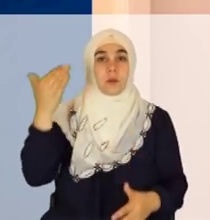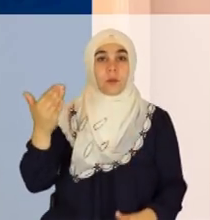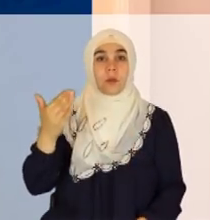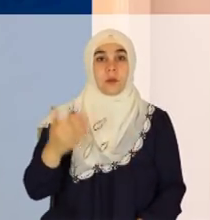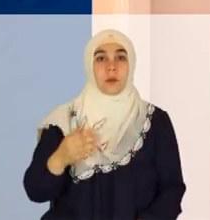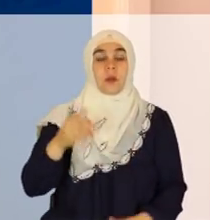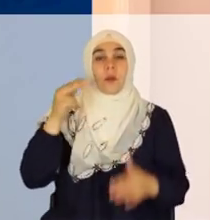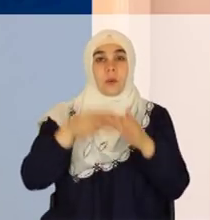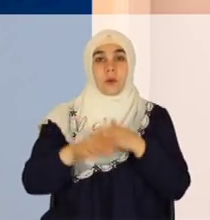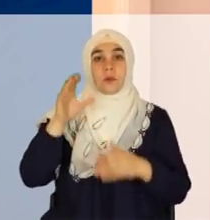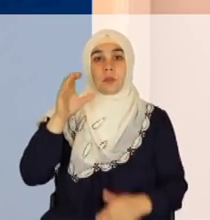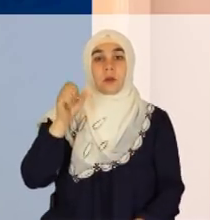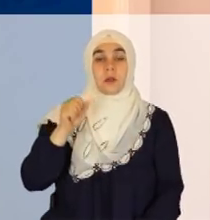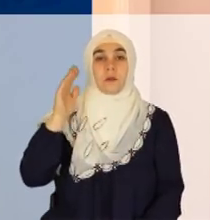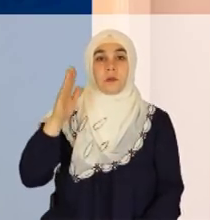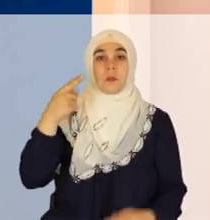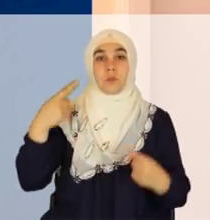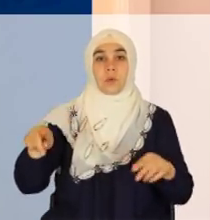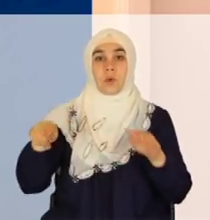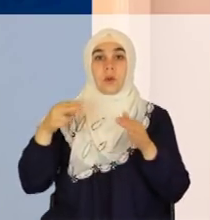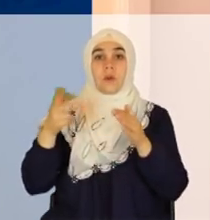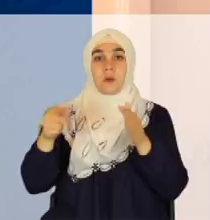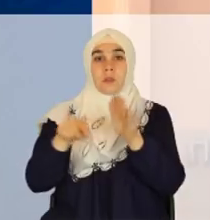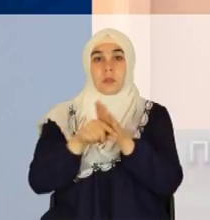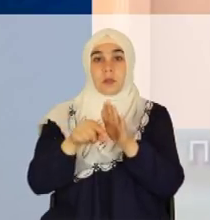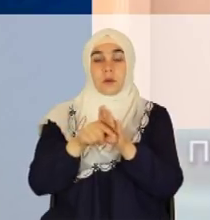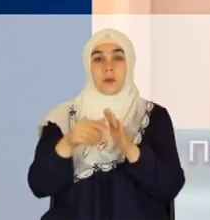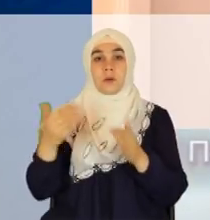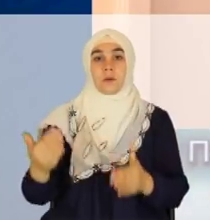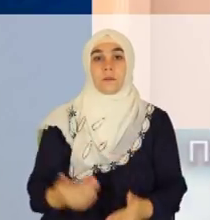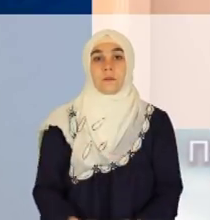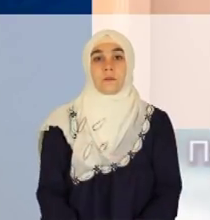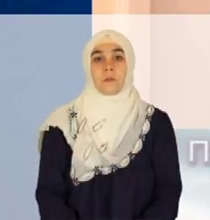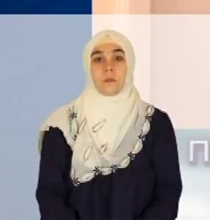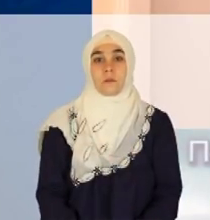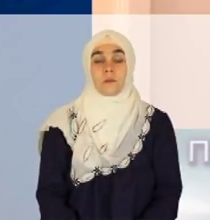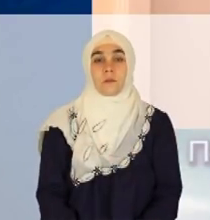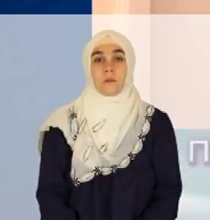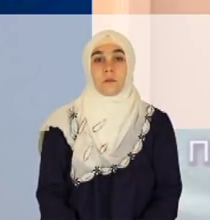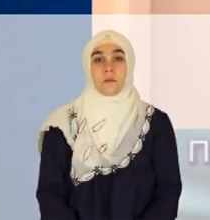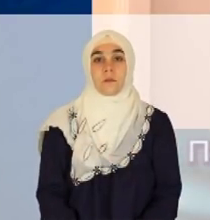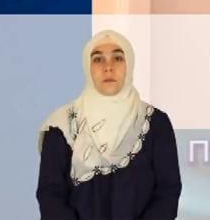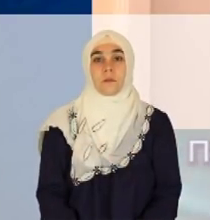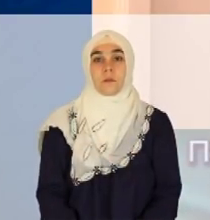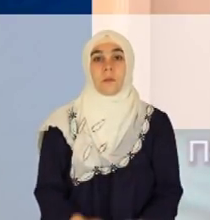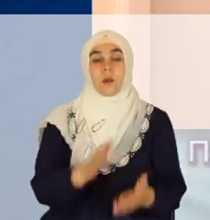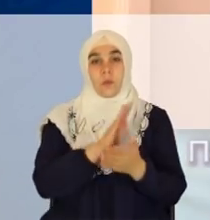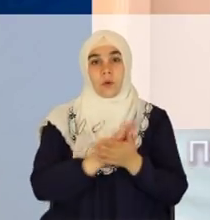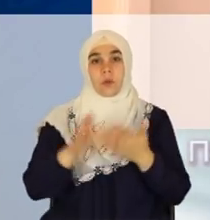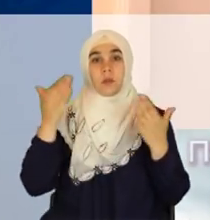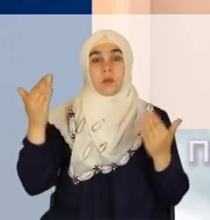Peygamberimiz Aleyhisselatü Vesselam başka bir hadiste ederler ki اَتَّهُورُ شَطْرُ الْا۪يمَانِ